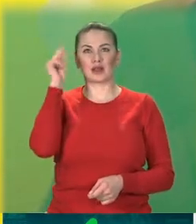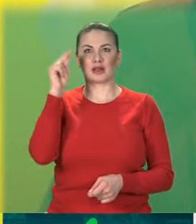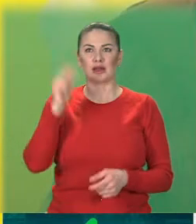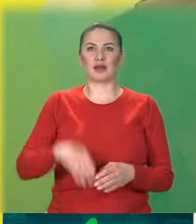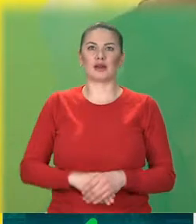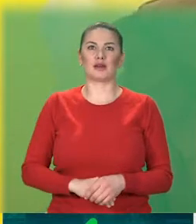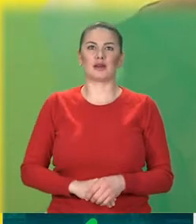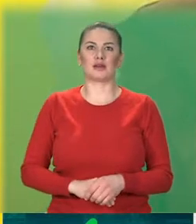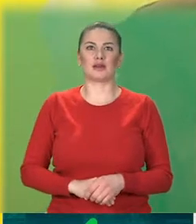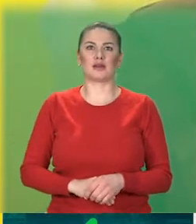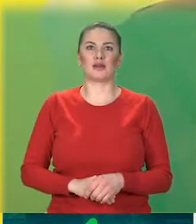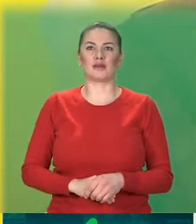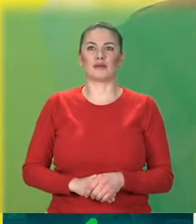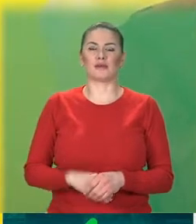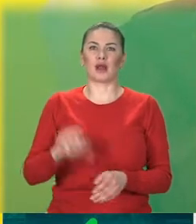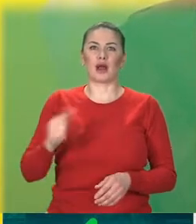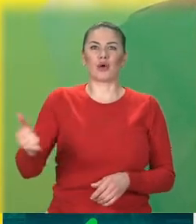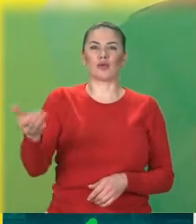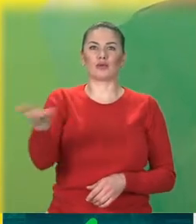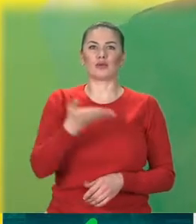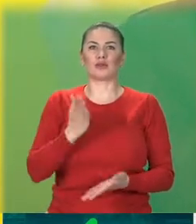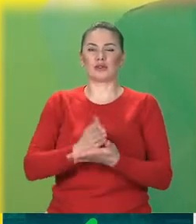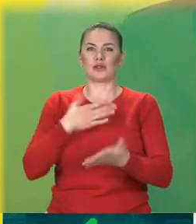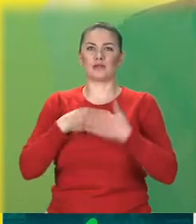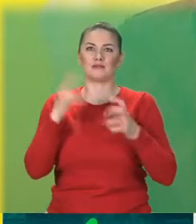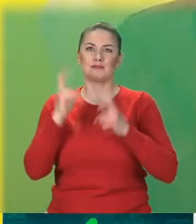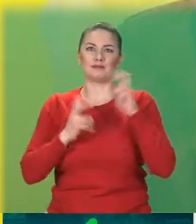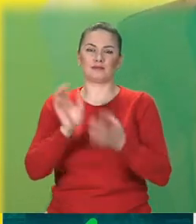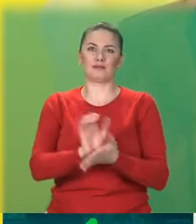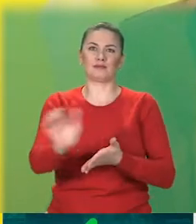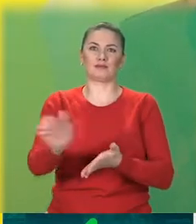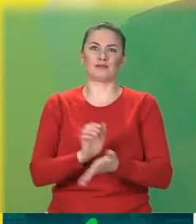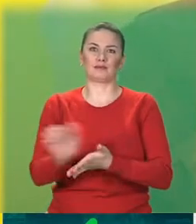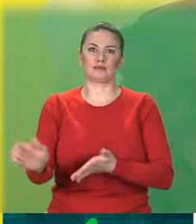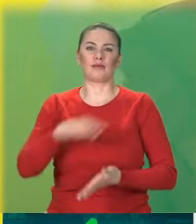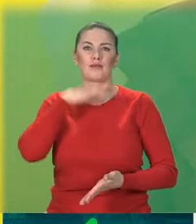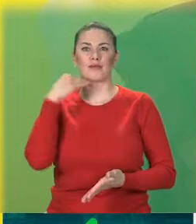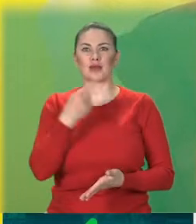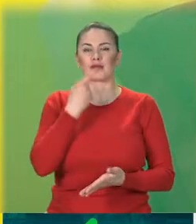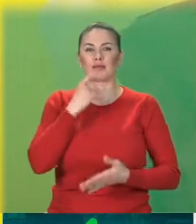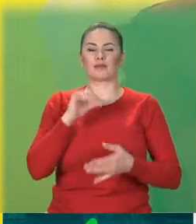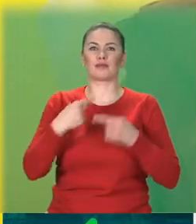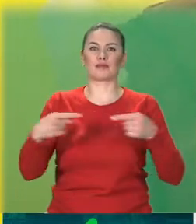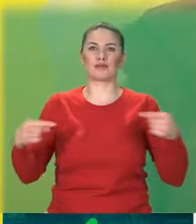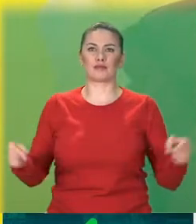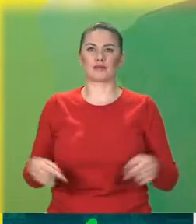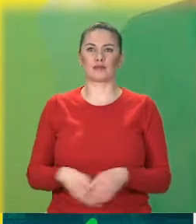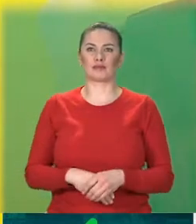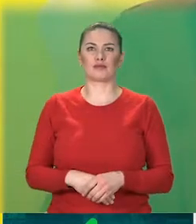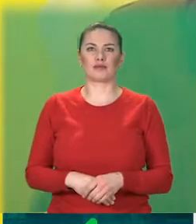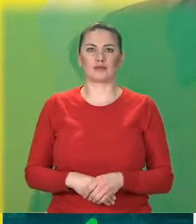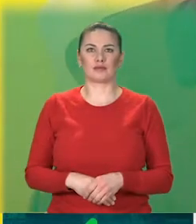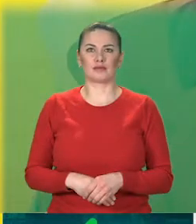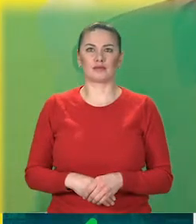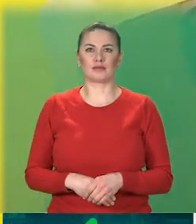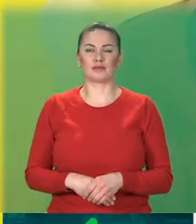определенных ограничительных мер завоза и перемещения продукции, в многих регионах резко подскочили цены на те или на другие виды продукции. В Сахалинской области данных